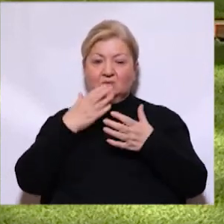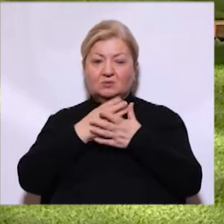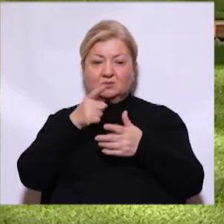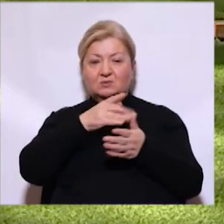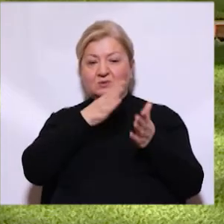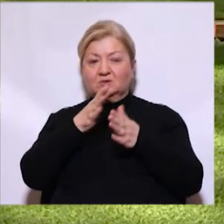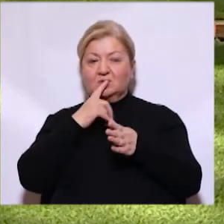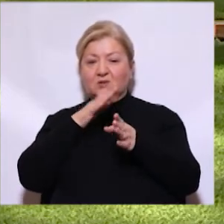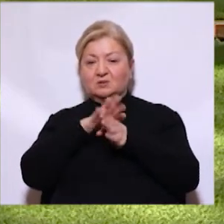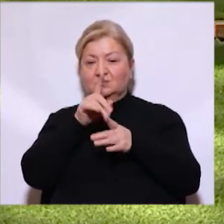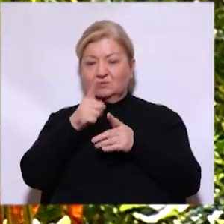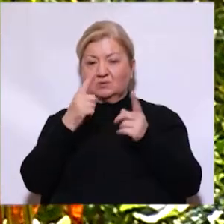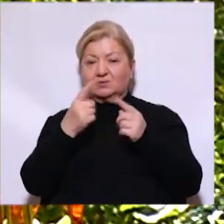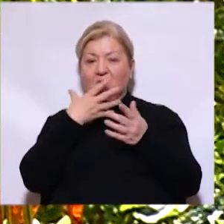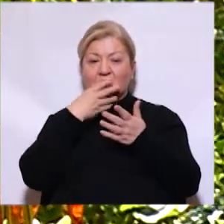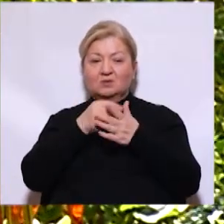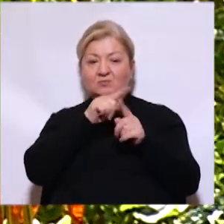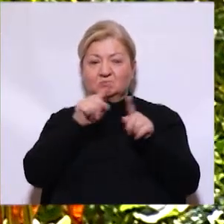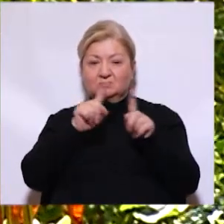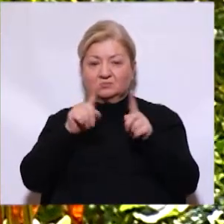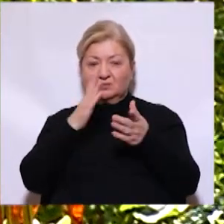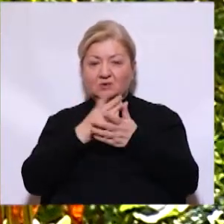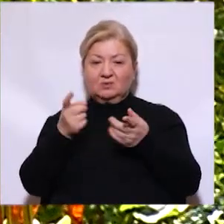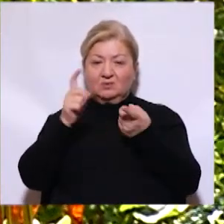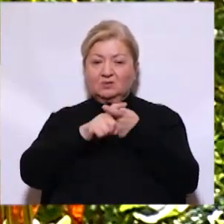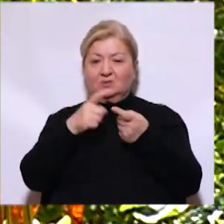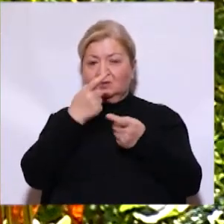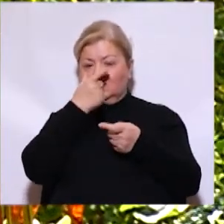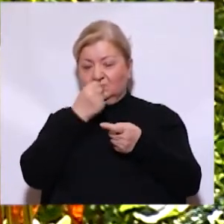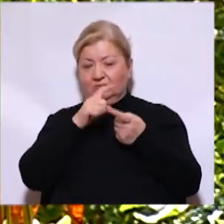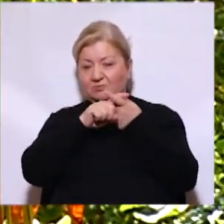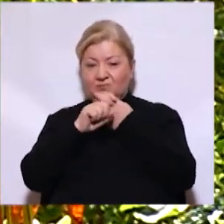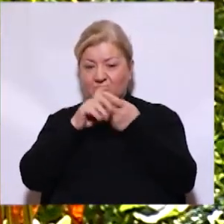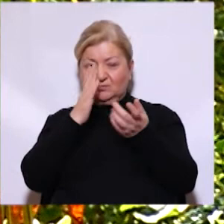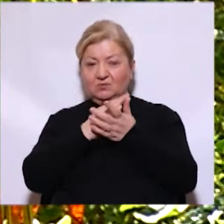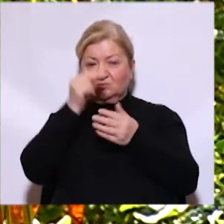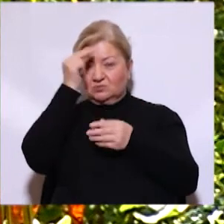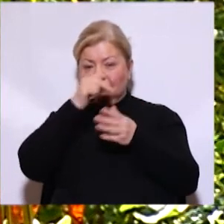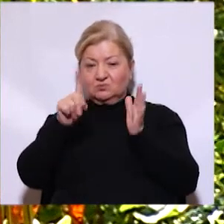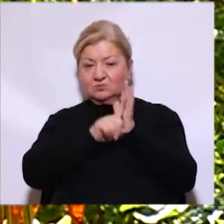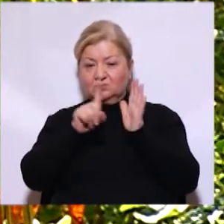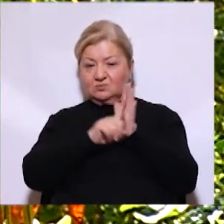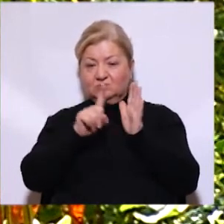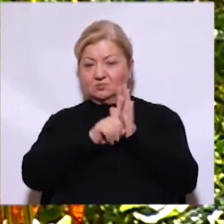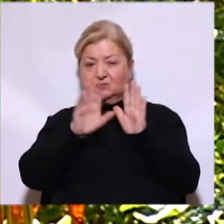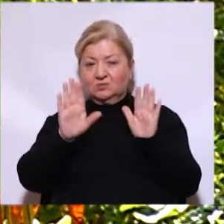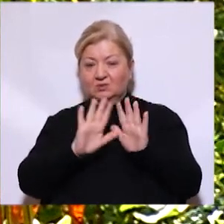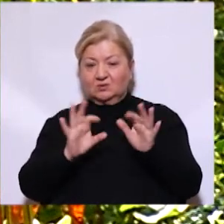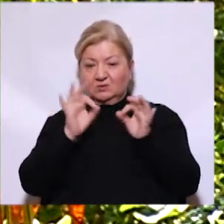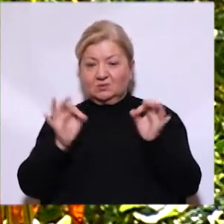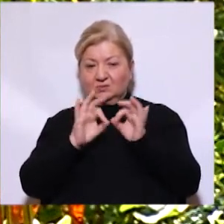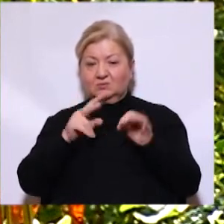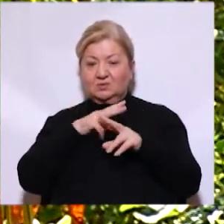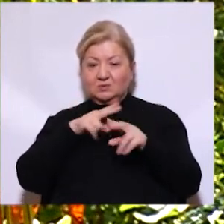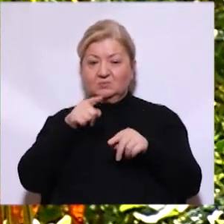აი ამ გარდატეხის ასაკის რაღაცა თავისებურებებთან ერთად დაემთხვარო პანდემია და სკოლებში არ მოგიწიათ სიარული